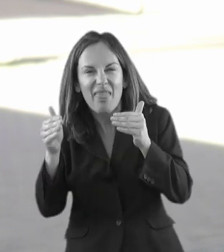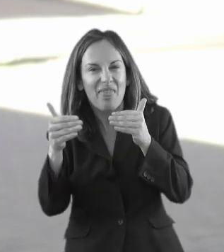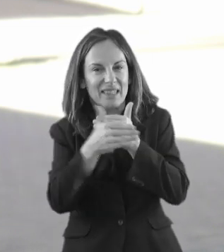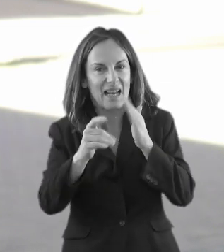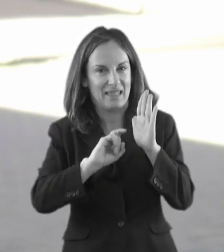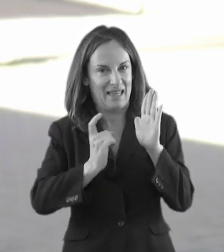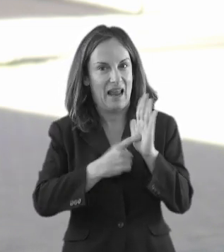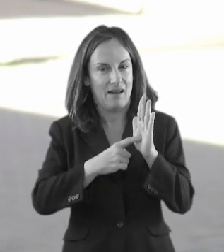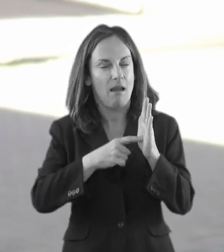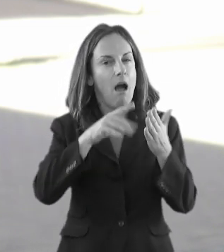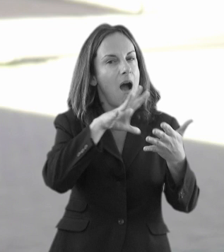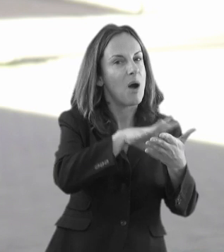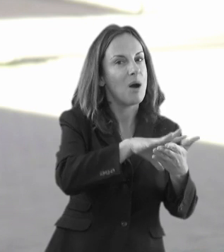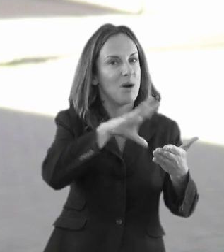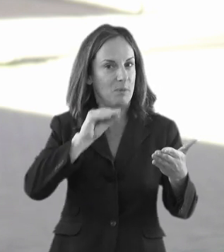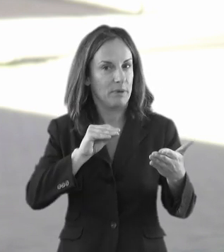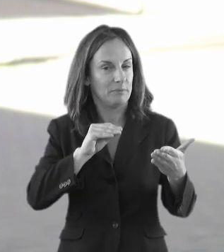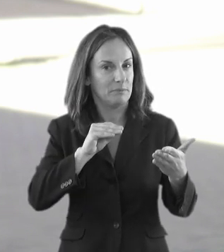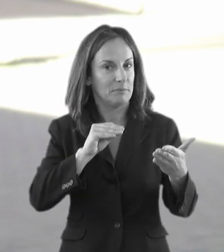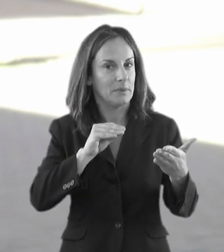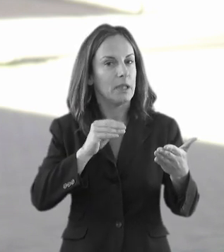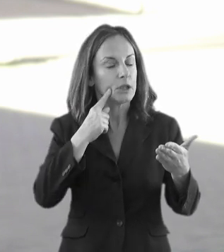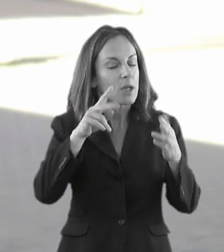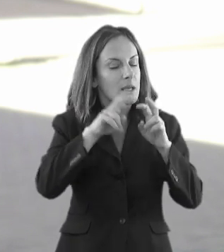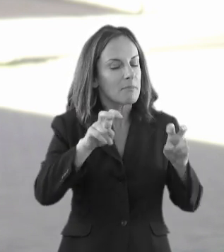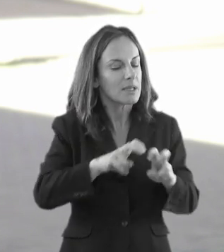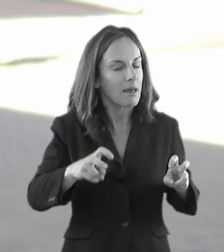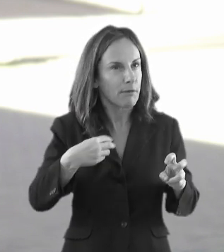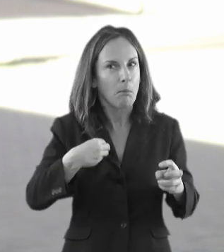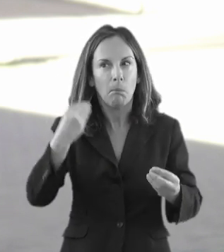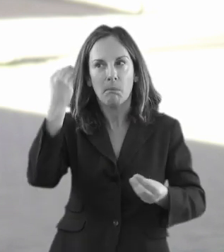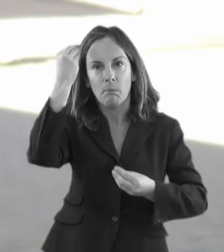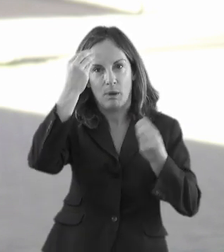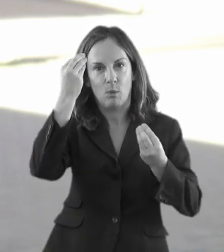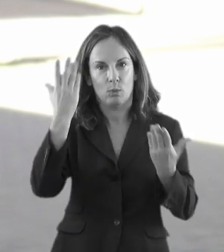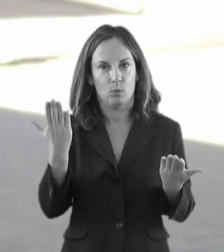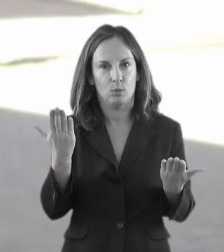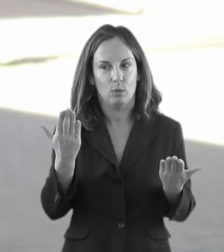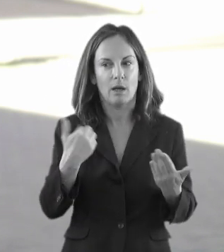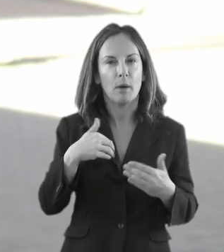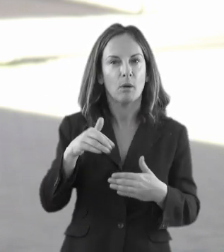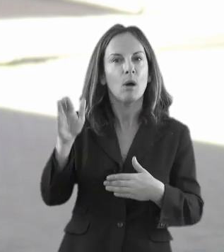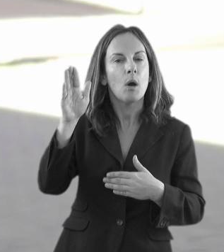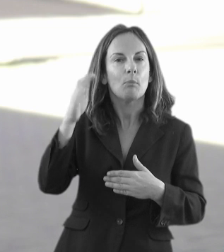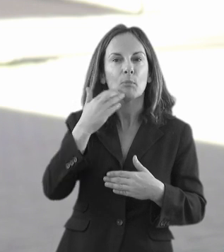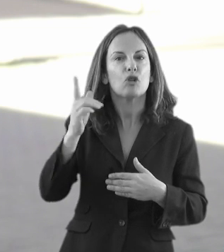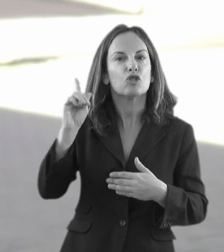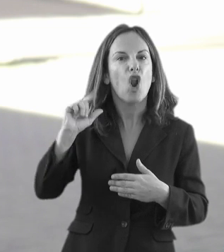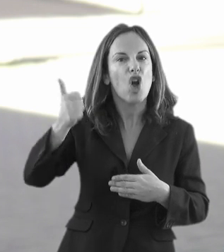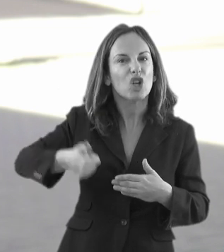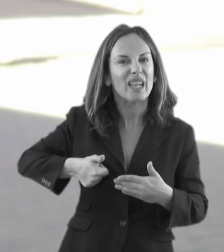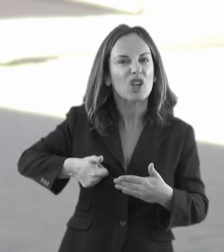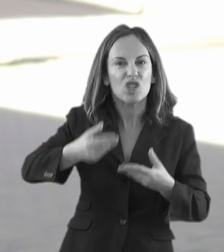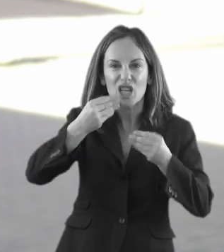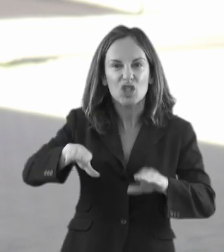que no és fàcil, però és apassionant perquè t'obliga a plantejar-te aquestes preguntes. Llavors, com superar aquestes barreres de